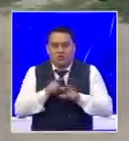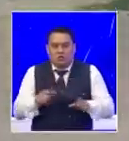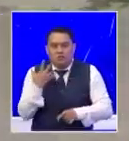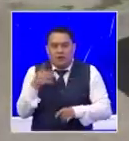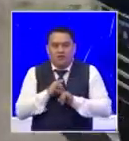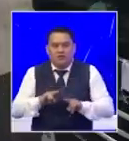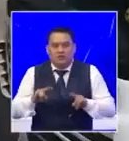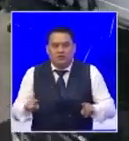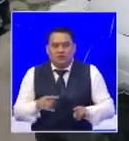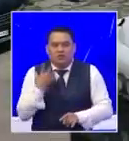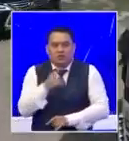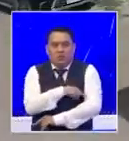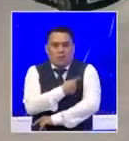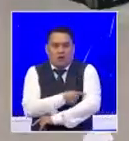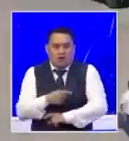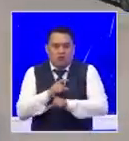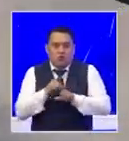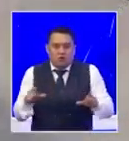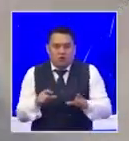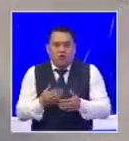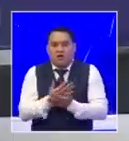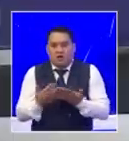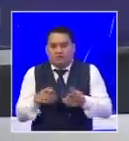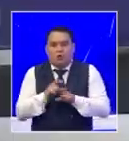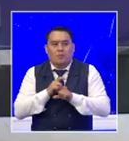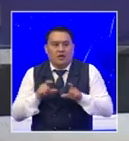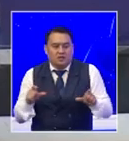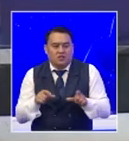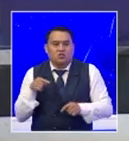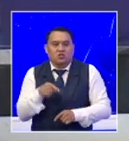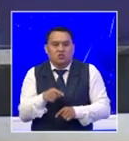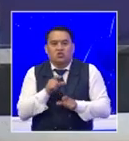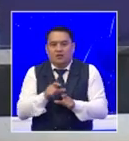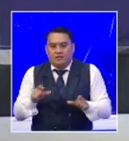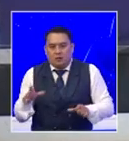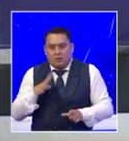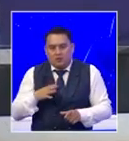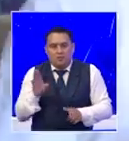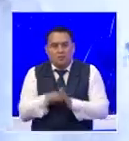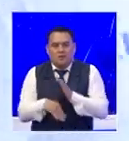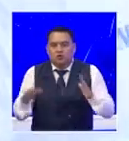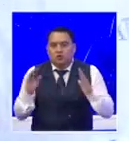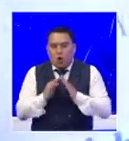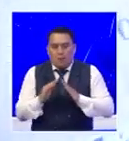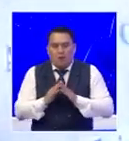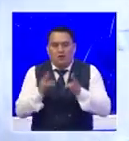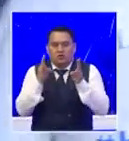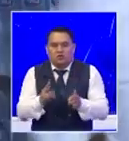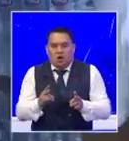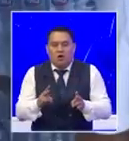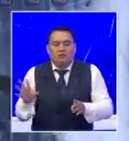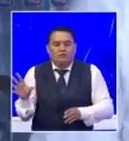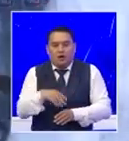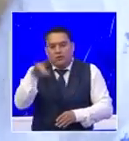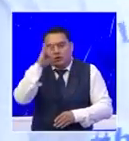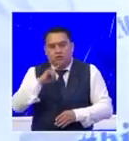детских садиков, 4 медицинских учреждения и ряд других объектов. Свыше 1000 человек оказались без крова. На беду откликнулась вся